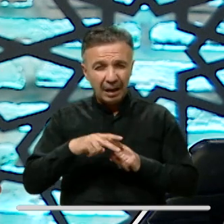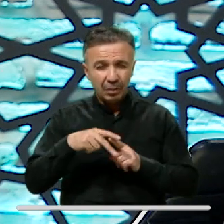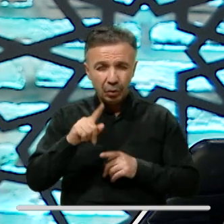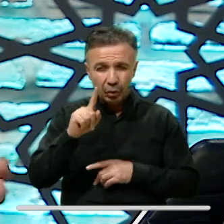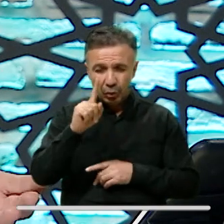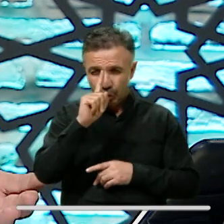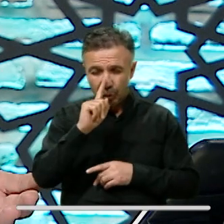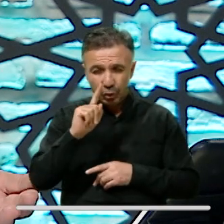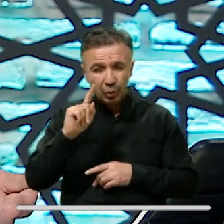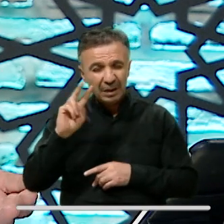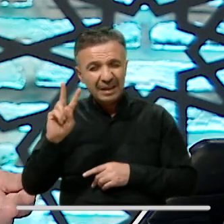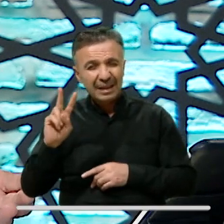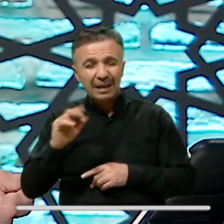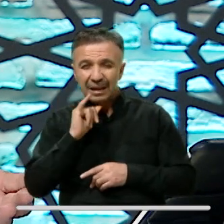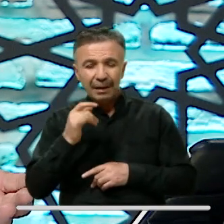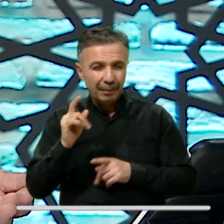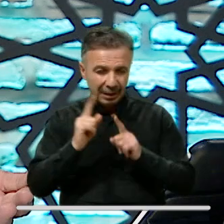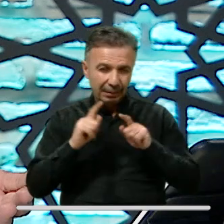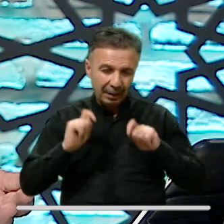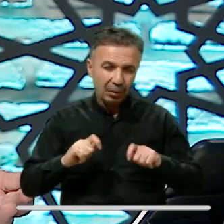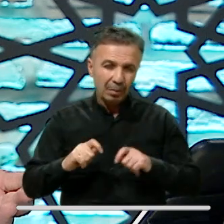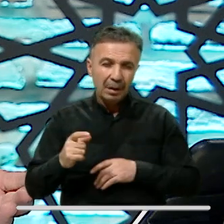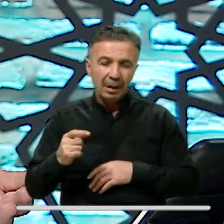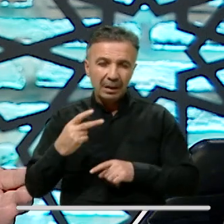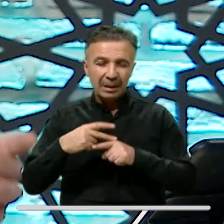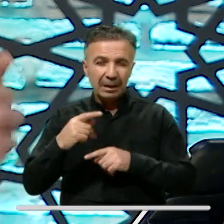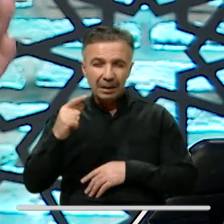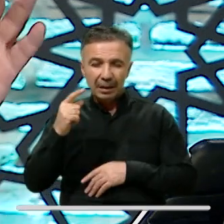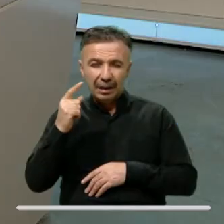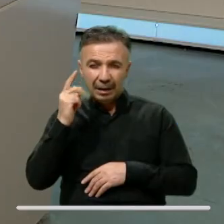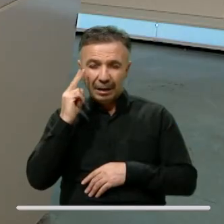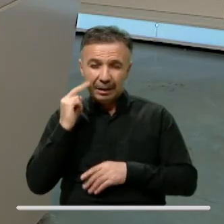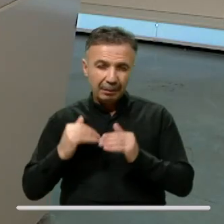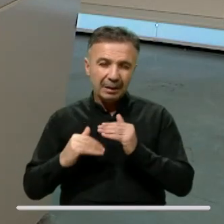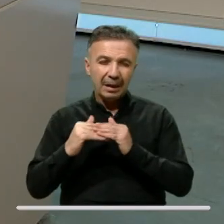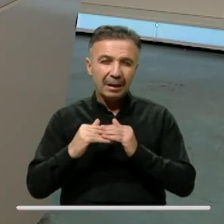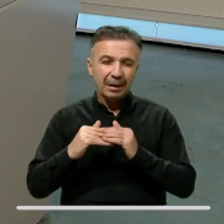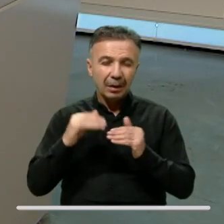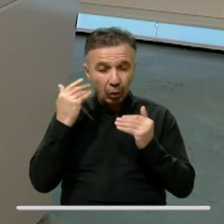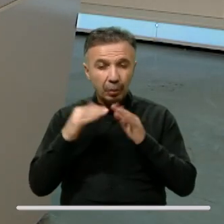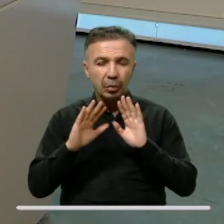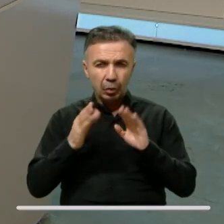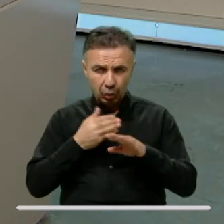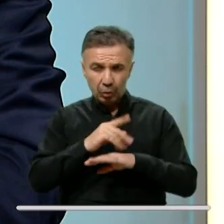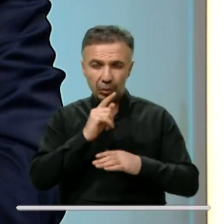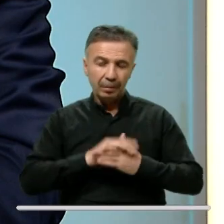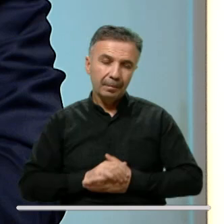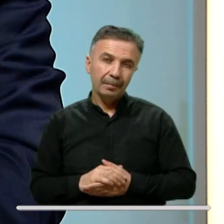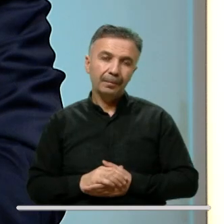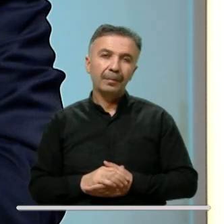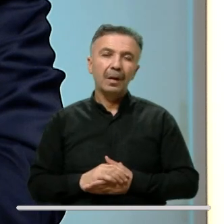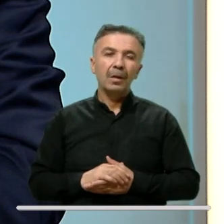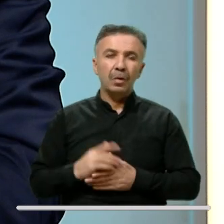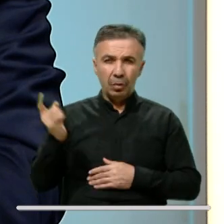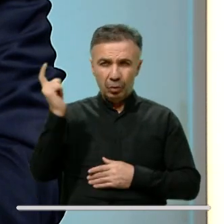yapıyorum. Zekat nisap miktarına ulaşamadı uyarısı veriyor. Çok kısa istirham edeceğim. 10 saniye. Evet,